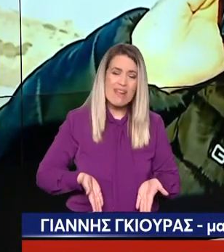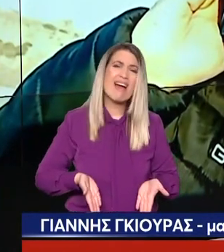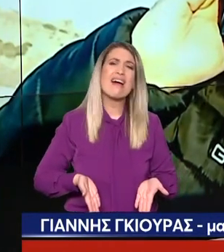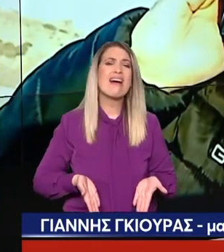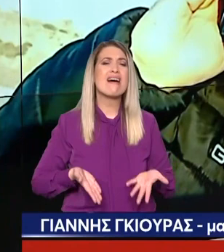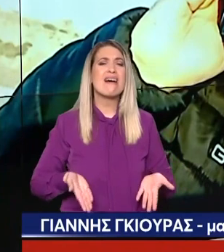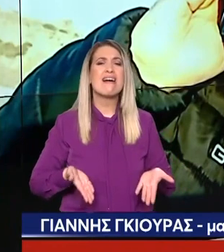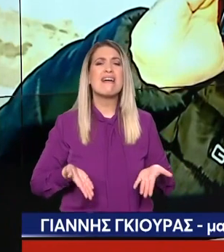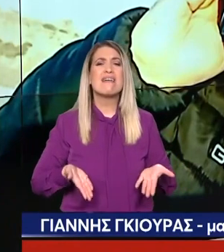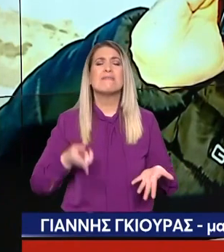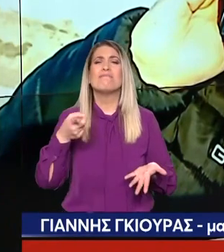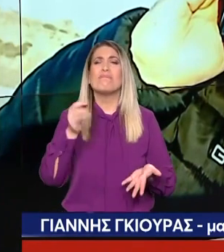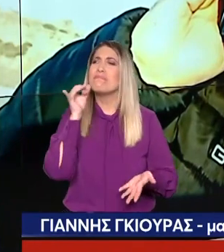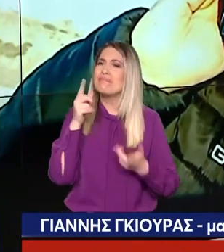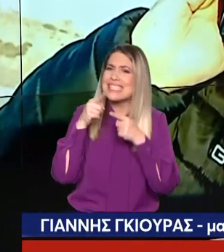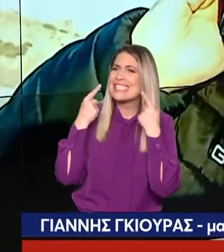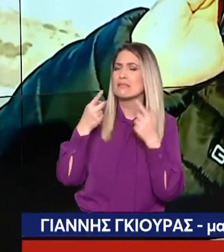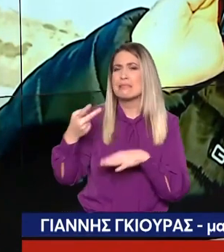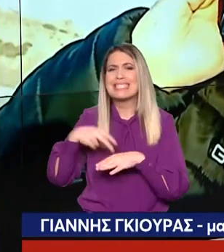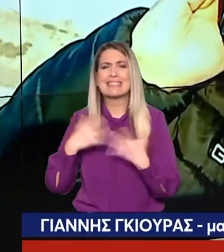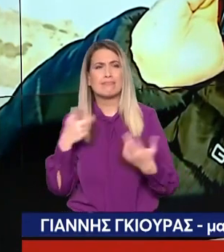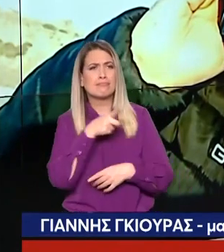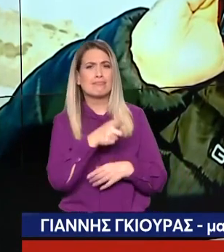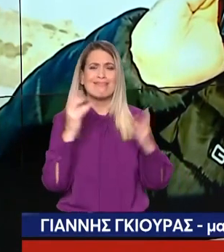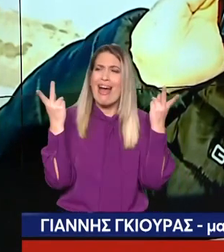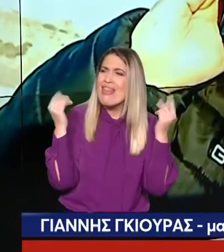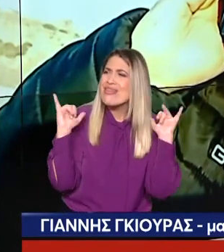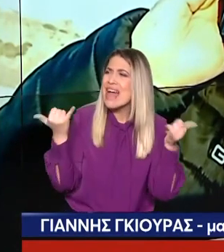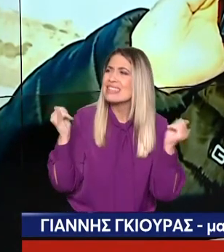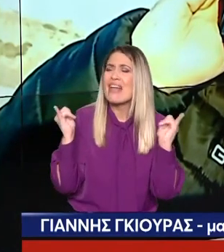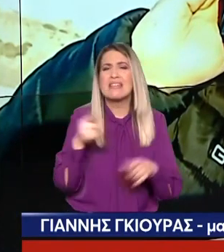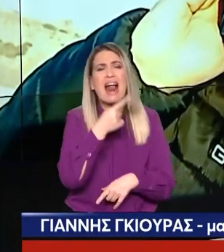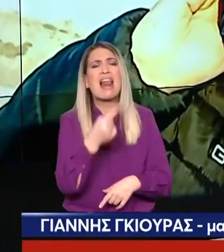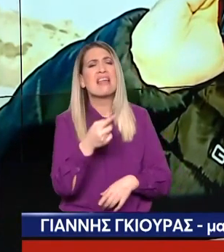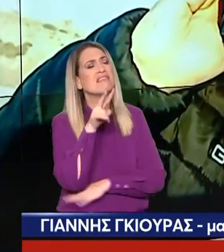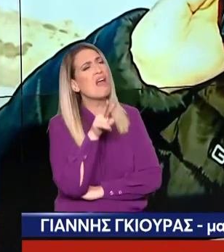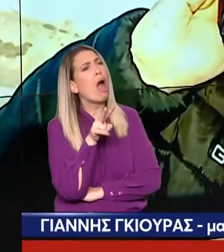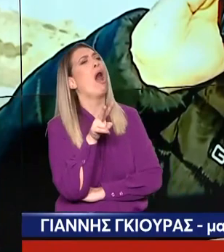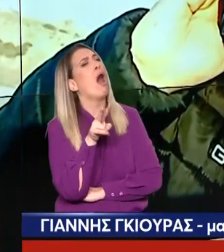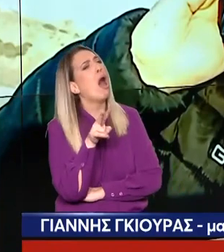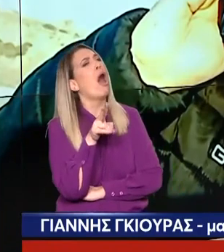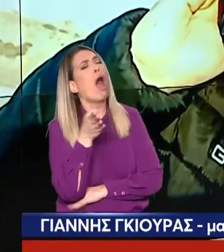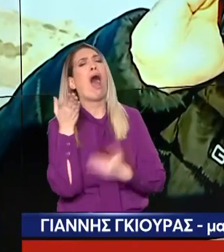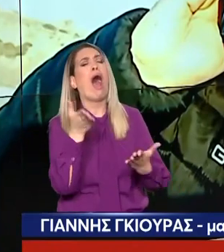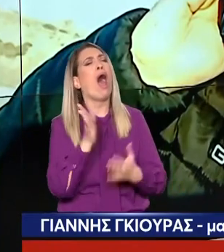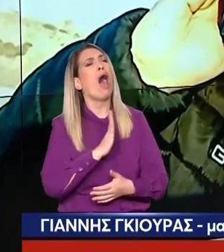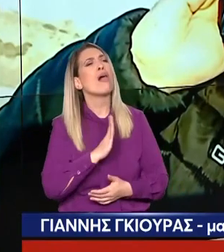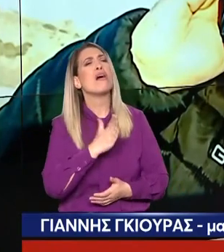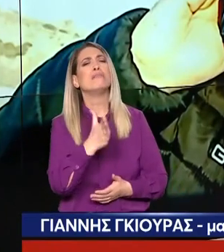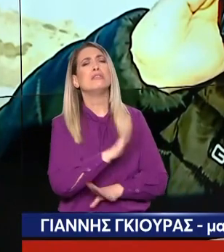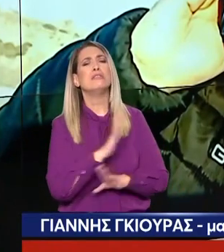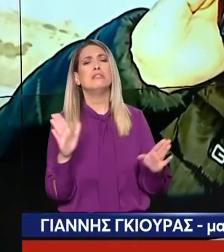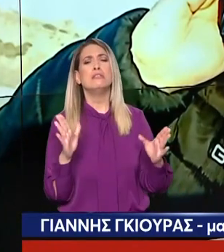Γιατί αυτός ο άνθρωπος ήταν ένα χαμόγελο, ήταν μια διασκέδαση, ήταν ένα πράγμα που έλεγες, τον έβλεπες και έλεγες να ένας